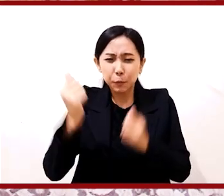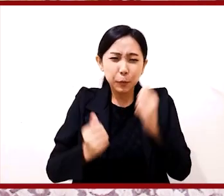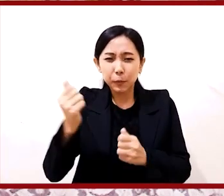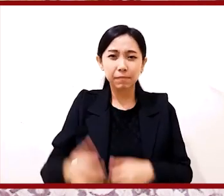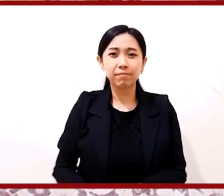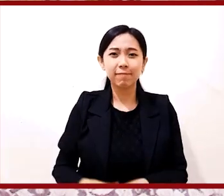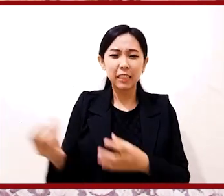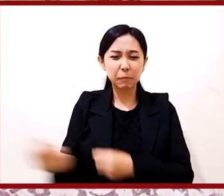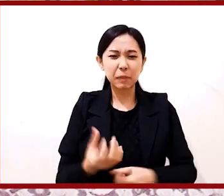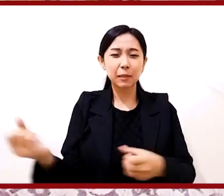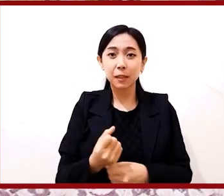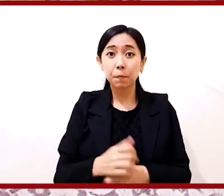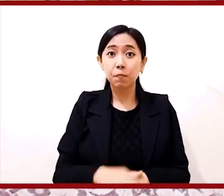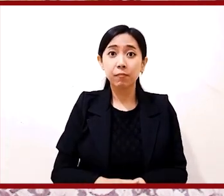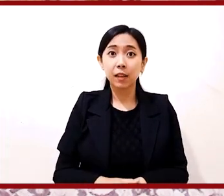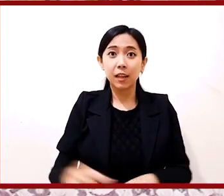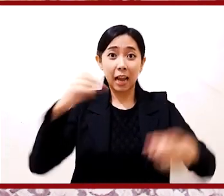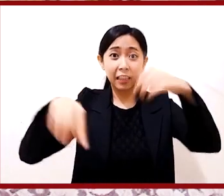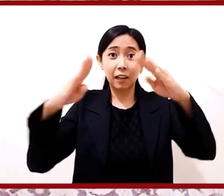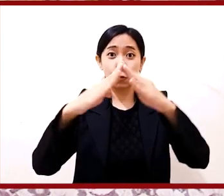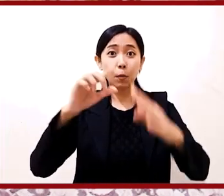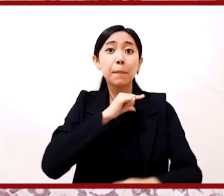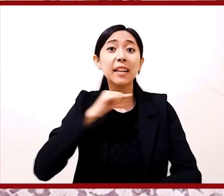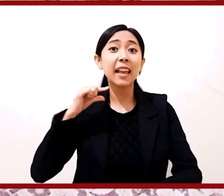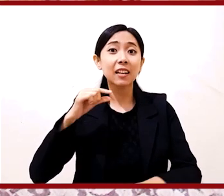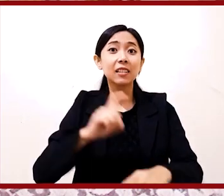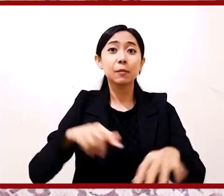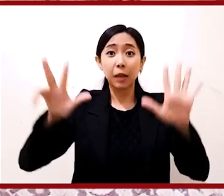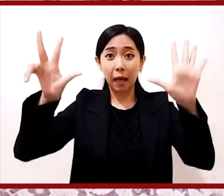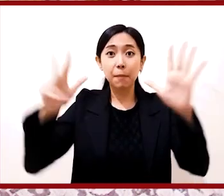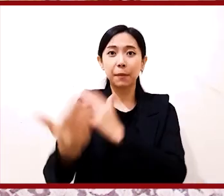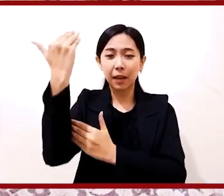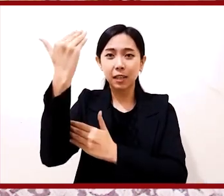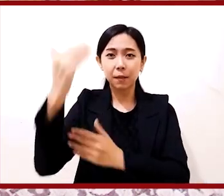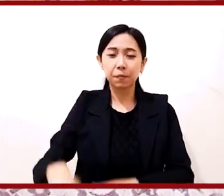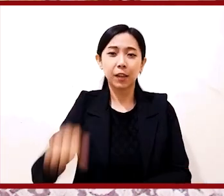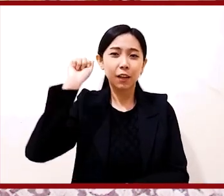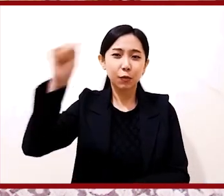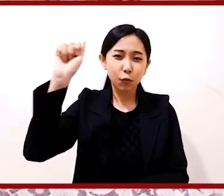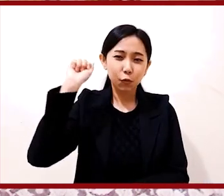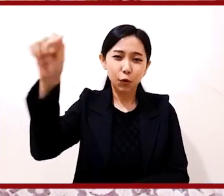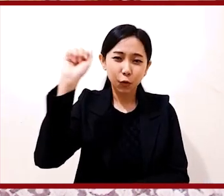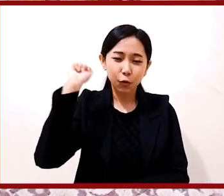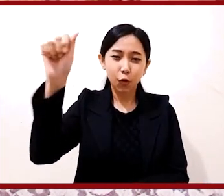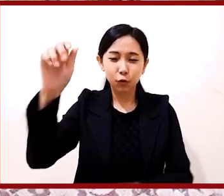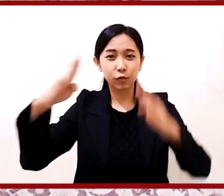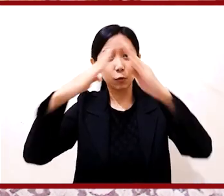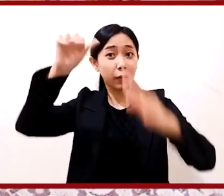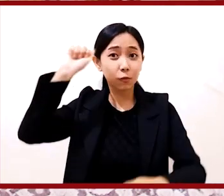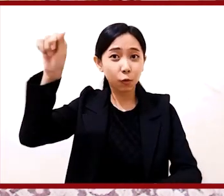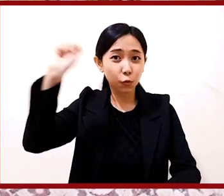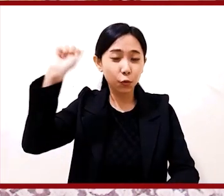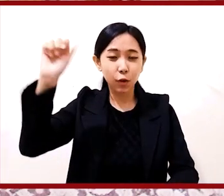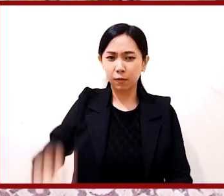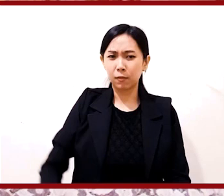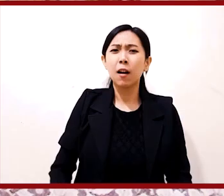itu datang ke rumah Pak Pendeta. Di seberang rumahnya sekitar jam 8 pagi. Dia ketuk pintu rumah Pak Pendeta.